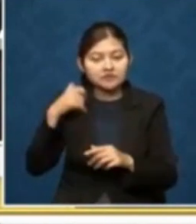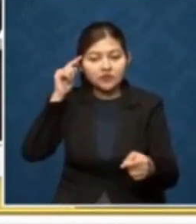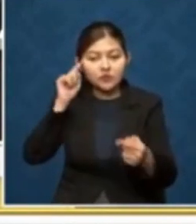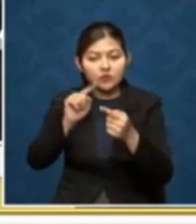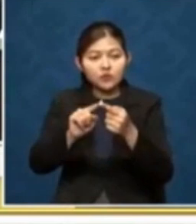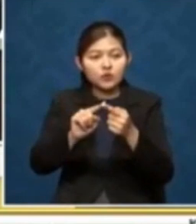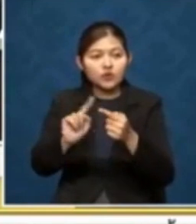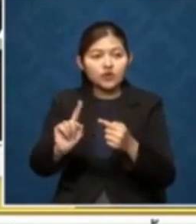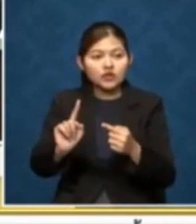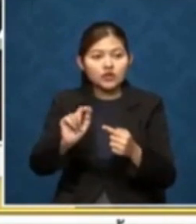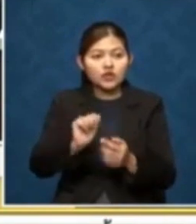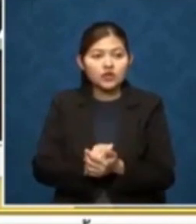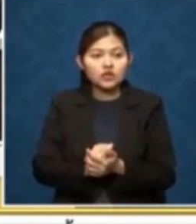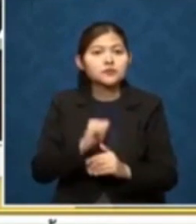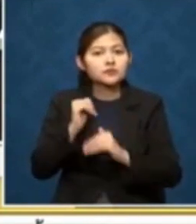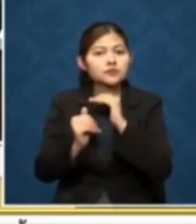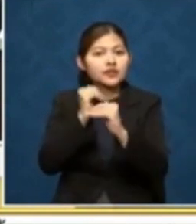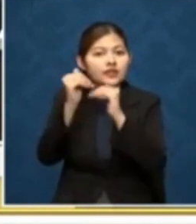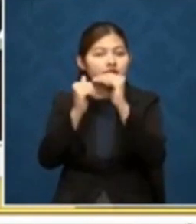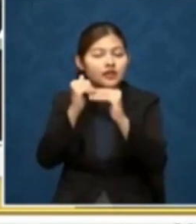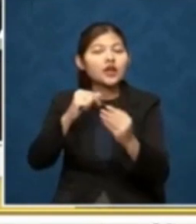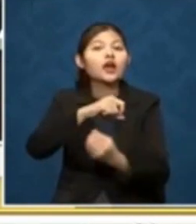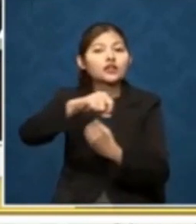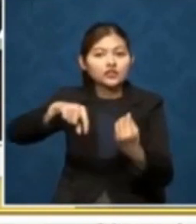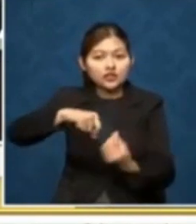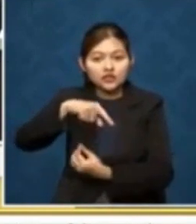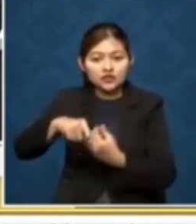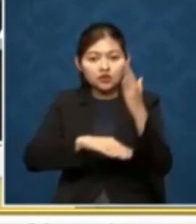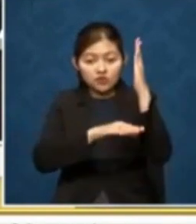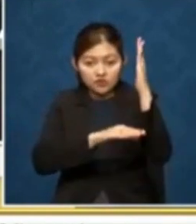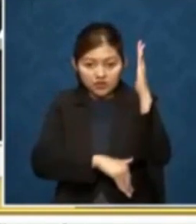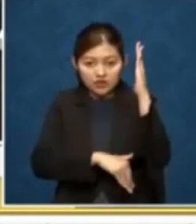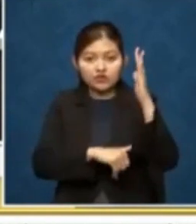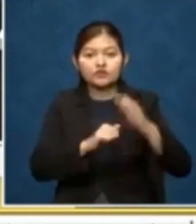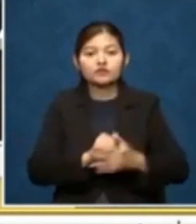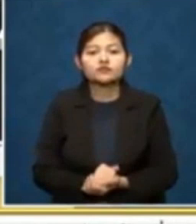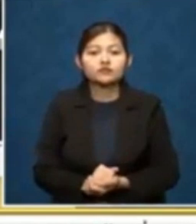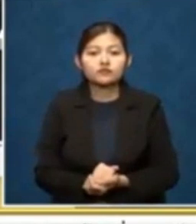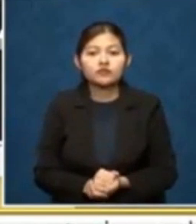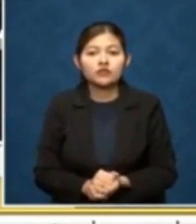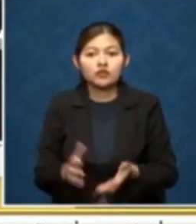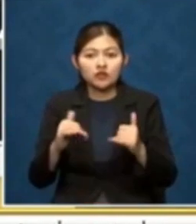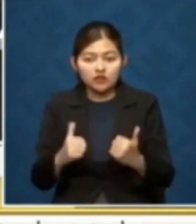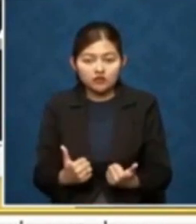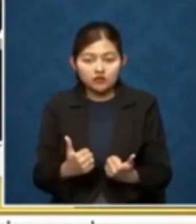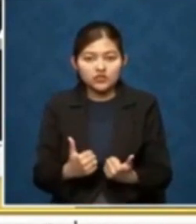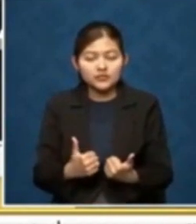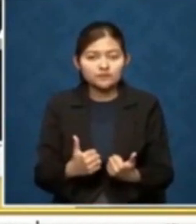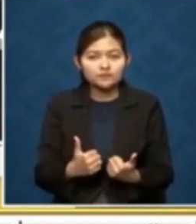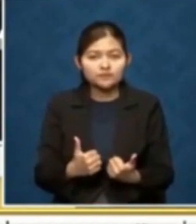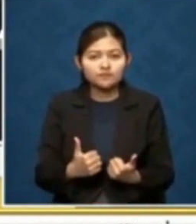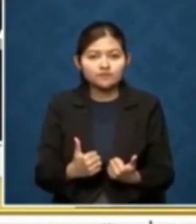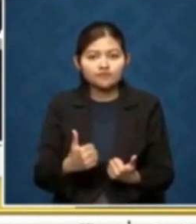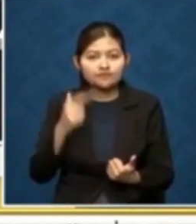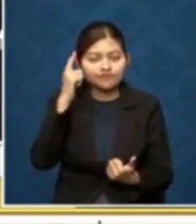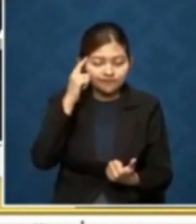งค์ที่บอกว่าต้องการจะพัฒนาเศรษฐกิจภาคใต้แต่สำหรับดิฉันนะคะณวันนี้เราไม่สามารถที่จะบอกได้เลยค่ะว่